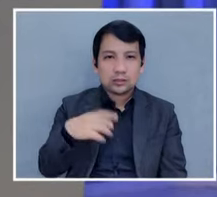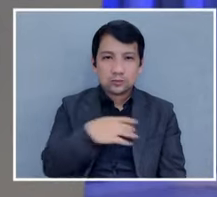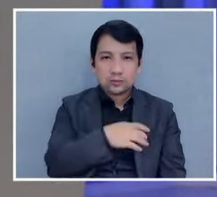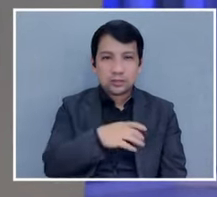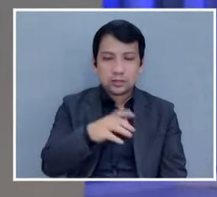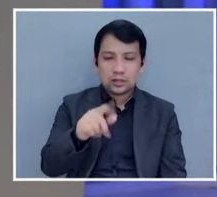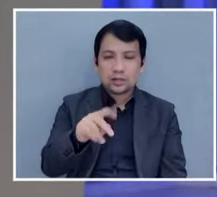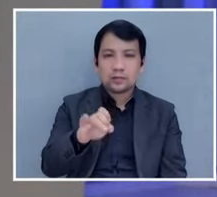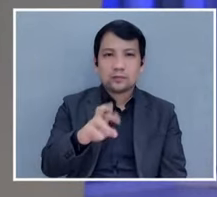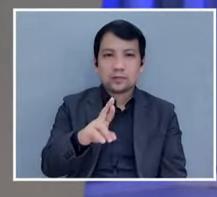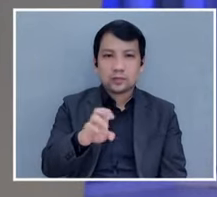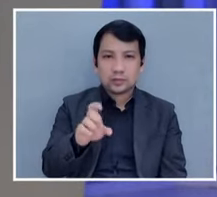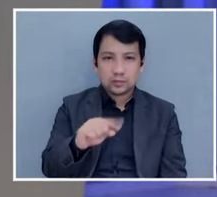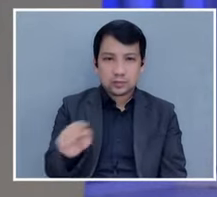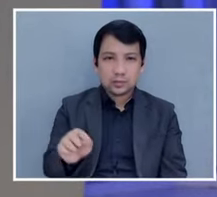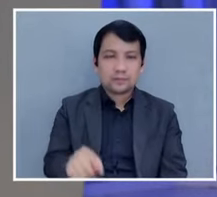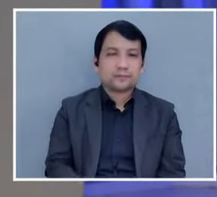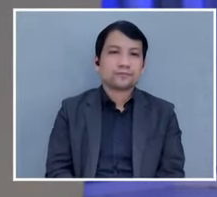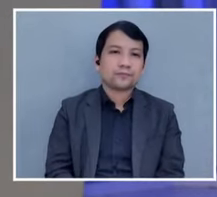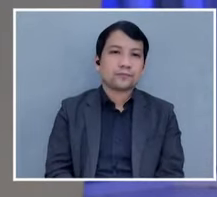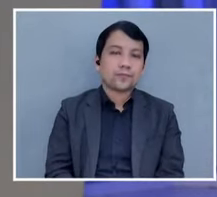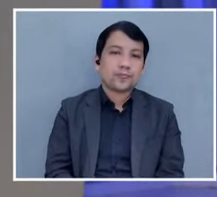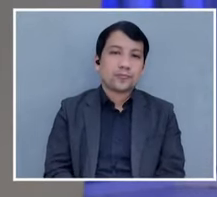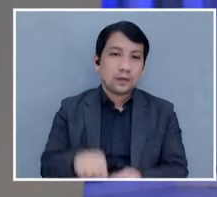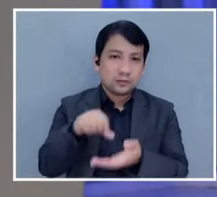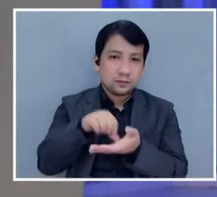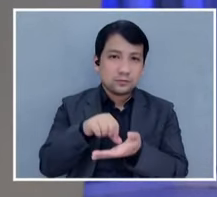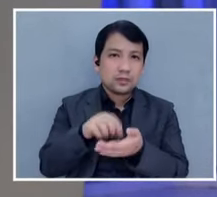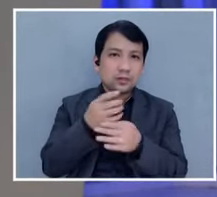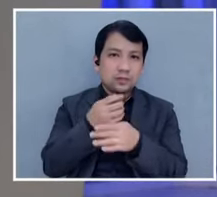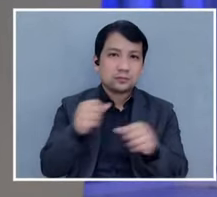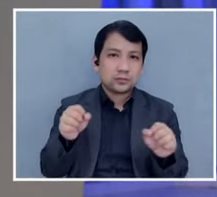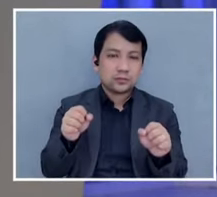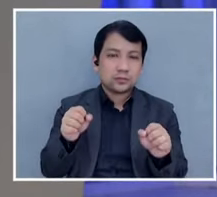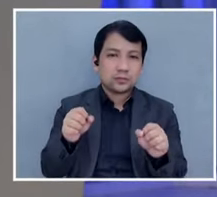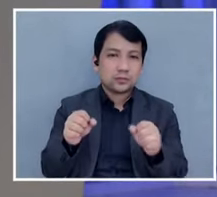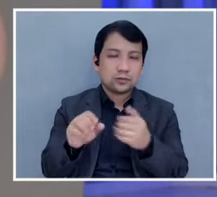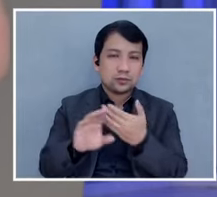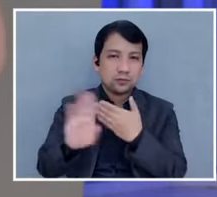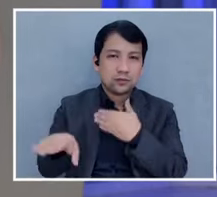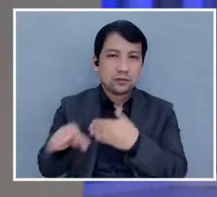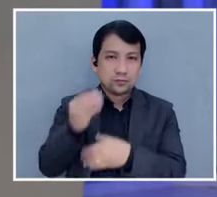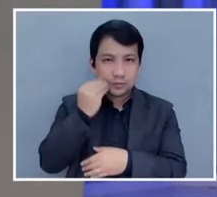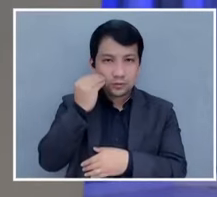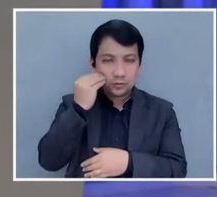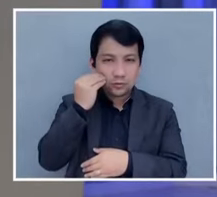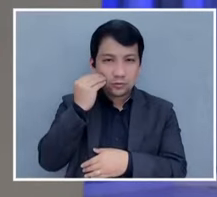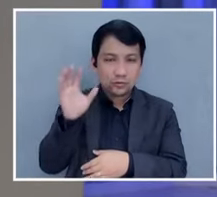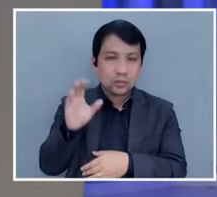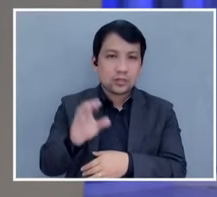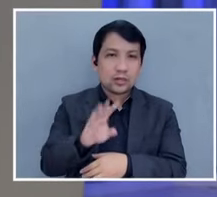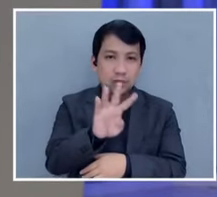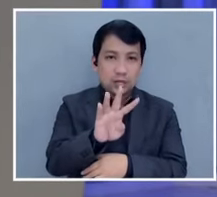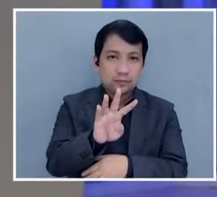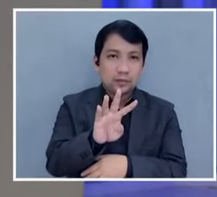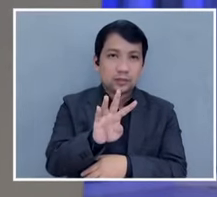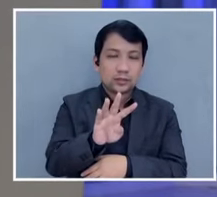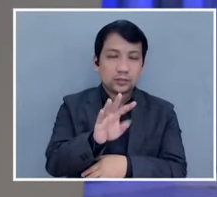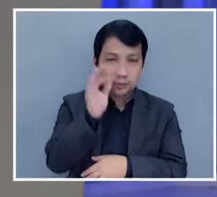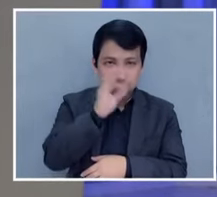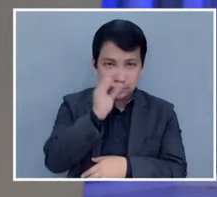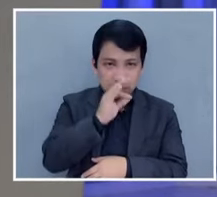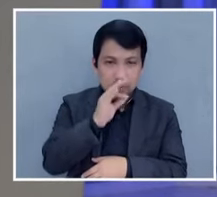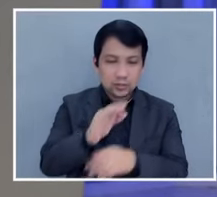Tiniyak ng ambassador ng Iran sa Pilipinas na ligtas na makauuwi ang apat na tripulanteng Pinoy sa barkong